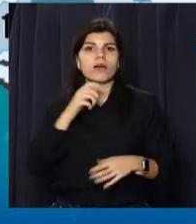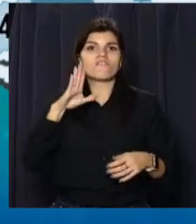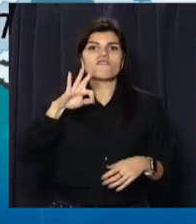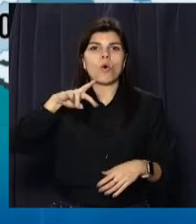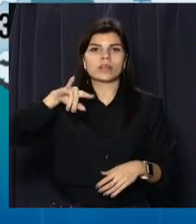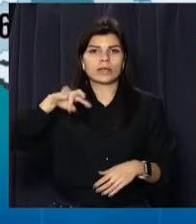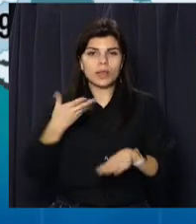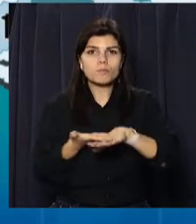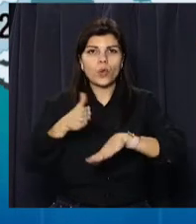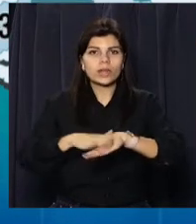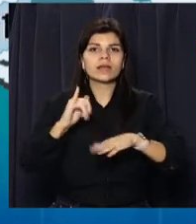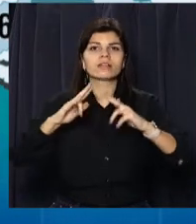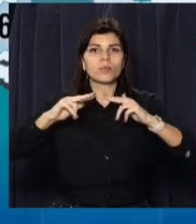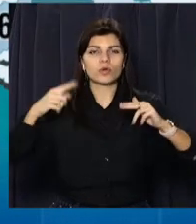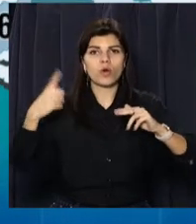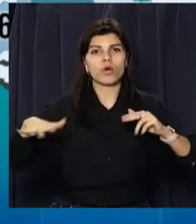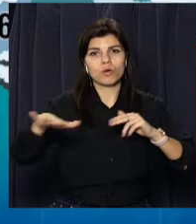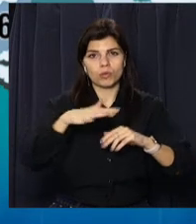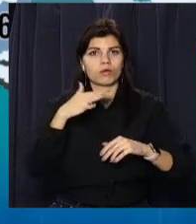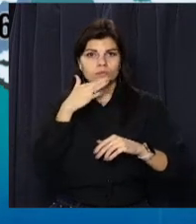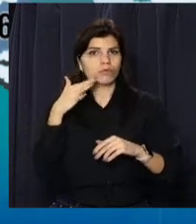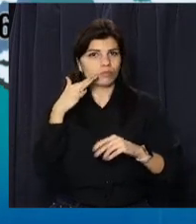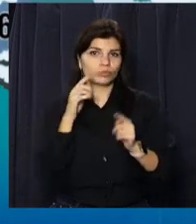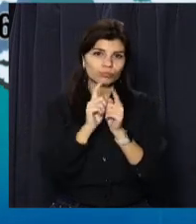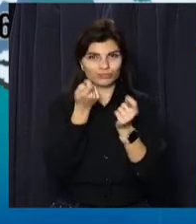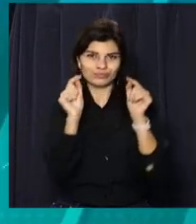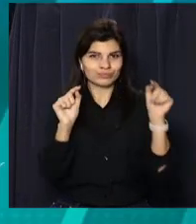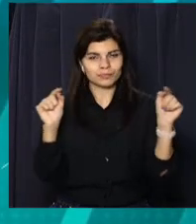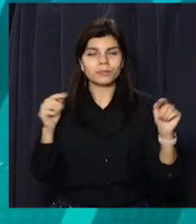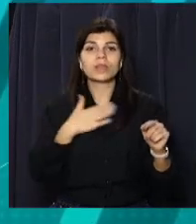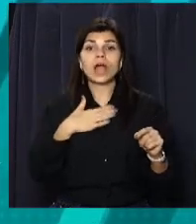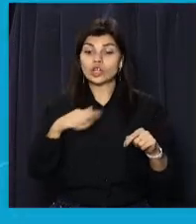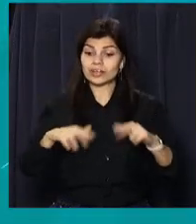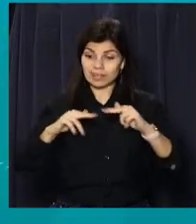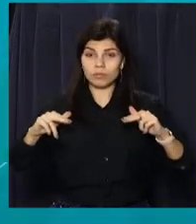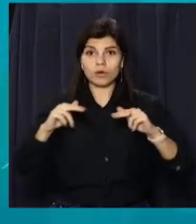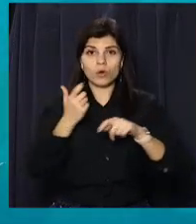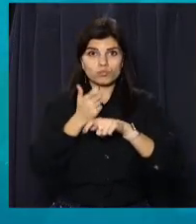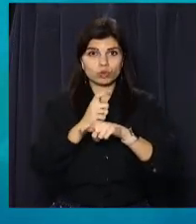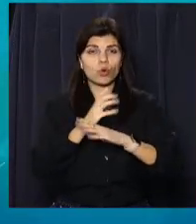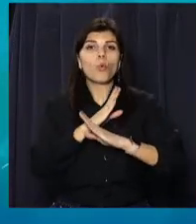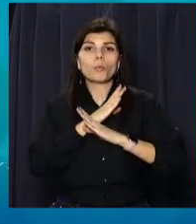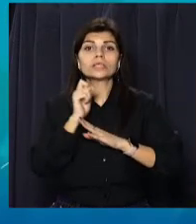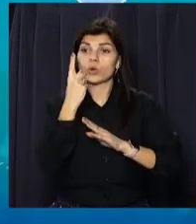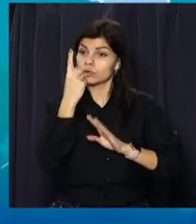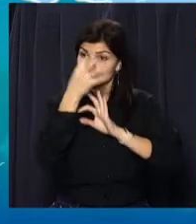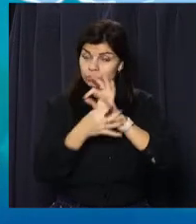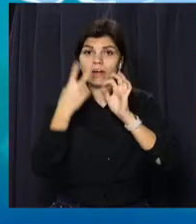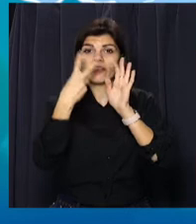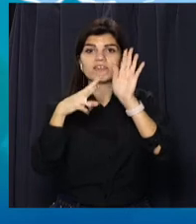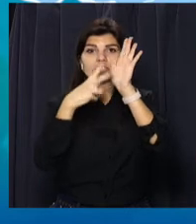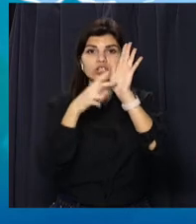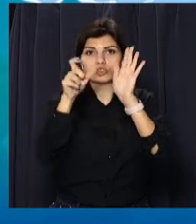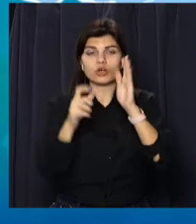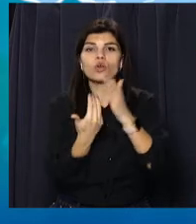Волинська, Полтавська та Дніпропетровська області. У нашому регіоні за добу найбільше померлих – 27. Нових